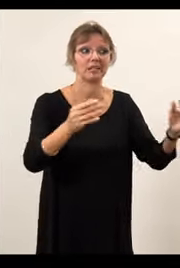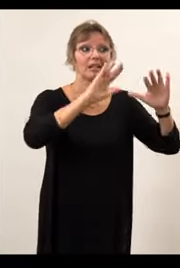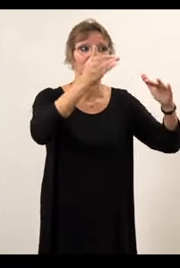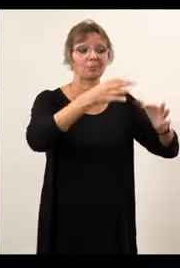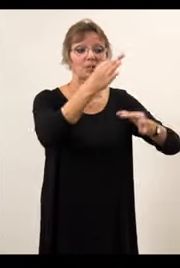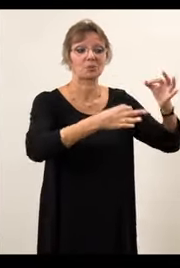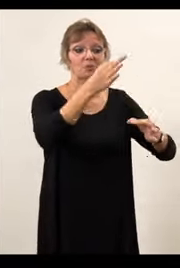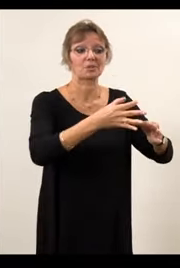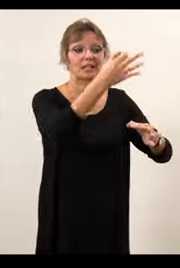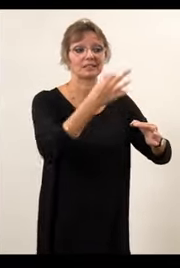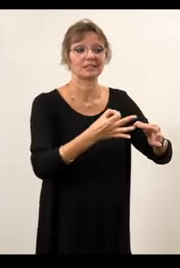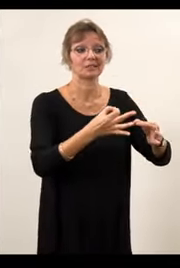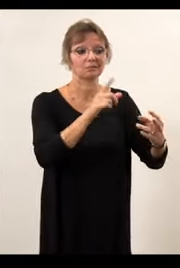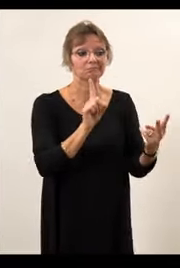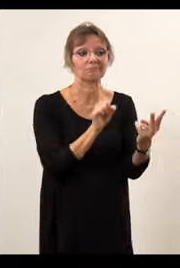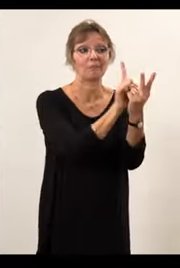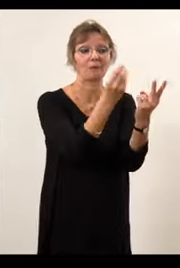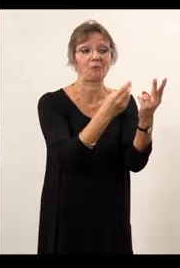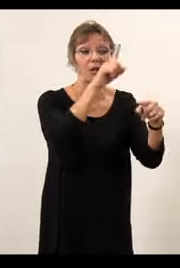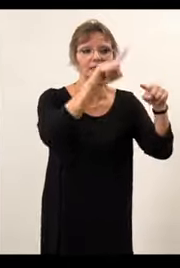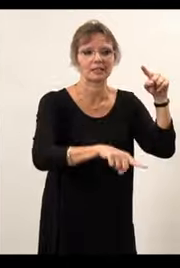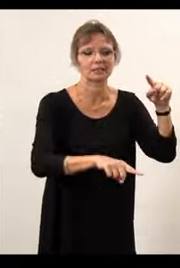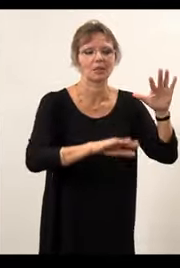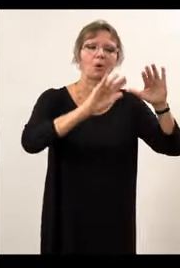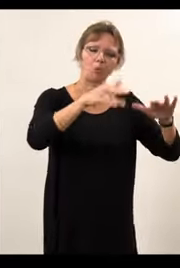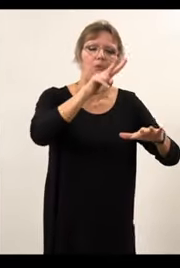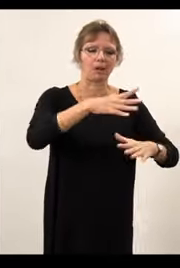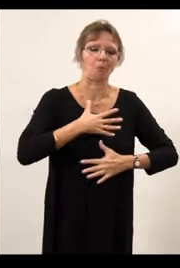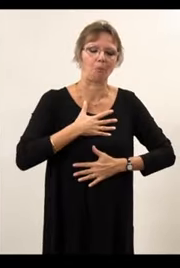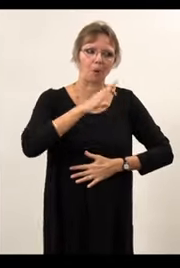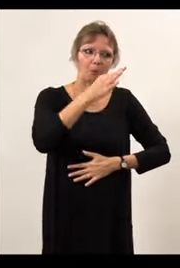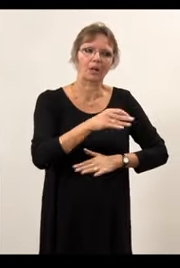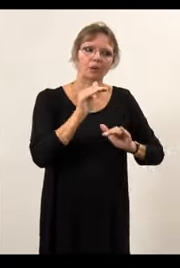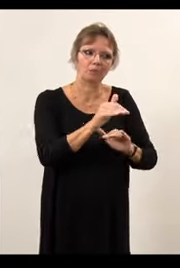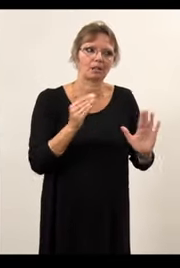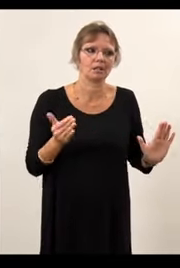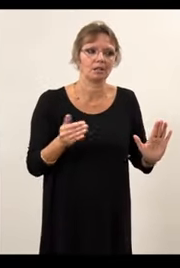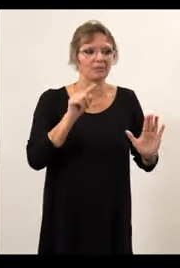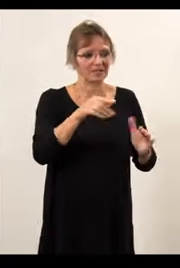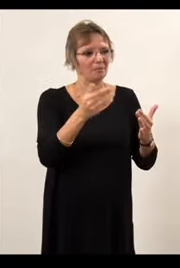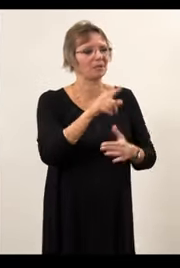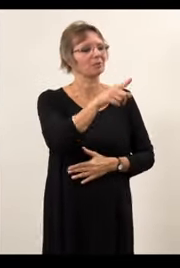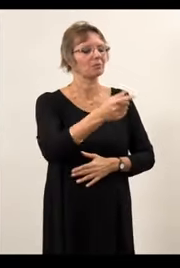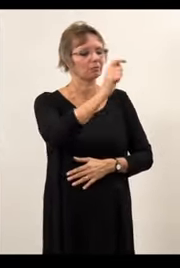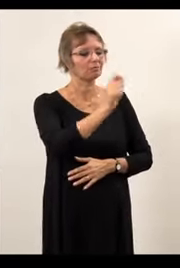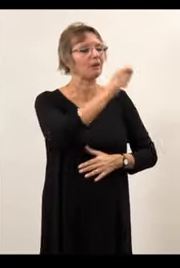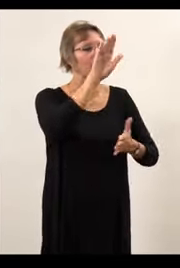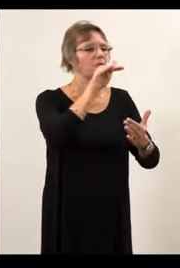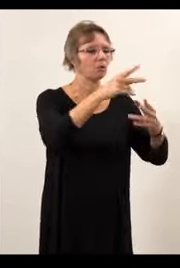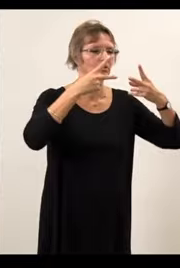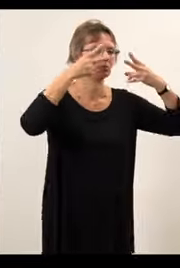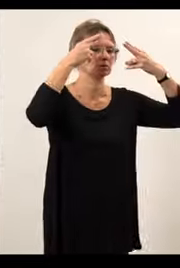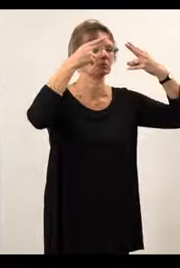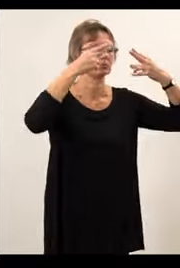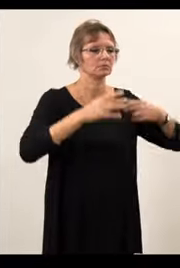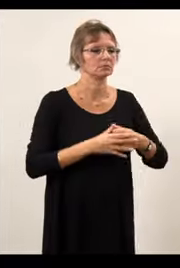juste après, le juge lui a interdit de nous voir. Bon, j'ai quand même eu un peu la trouille, mais c'est ton tour. Vas-y, fais un vœu. Ferme